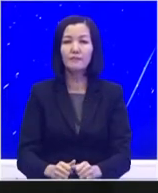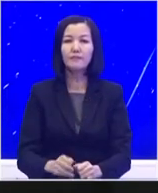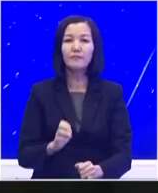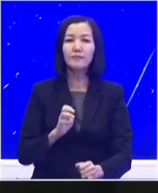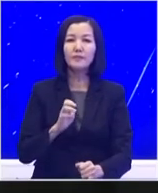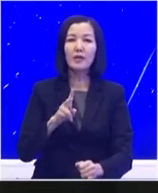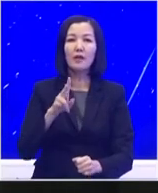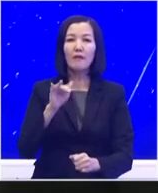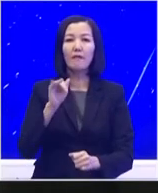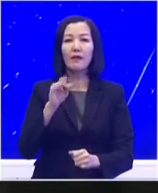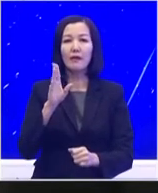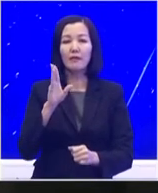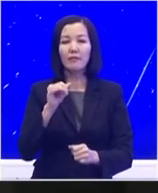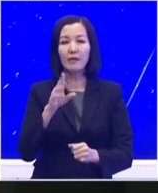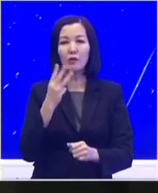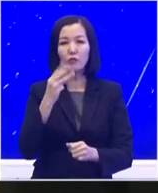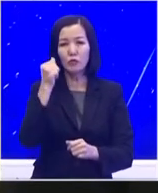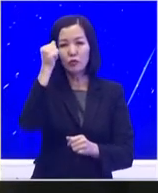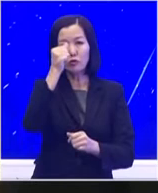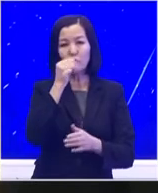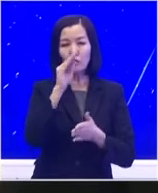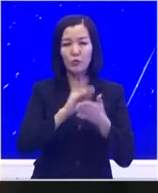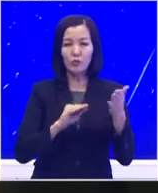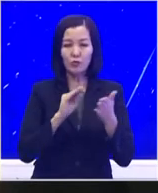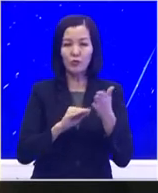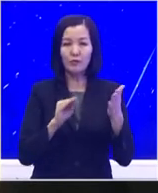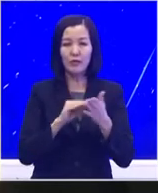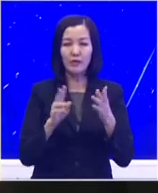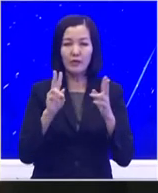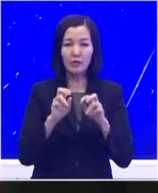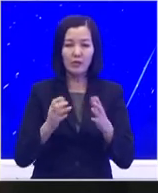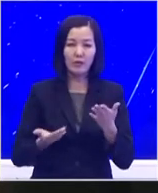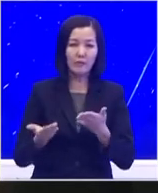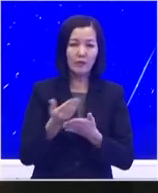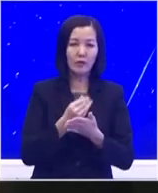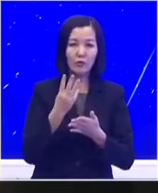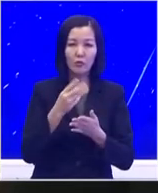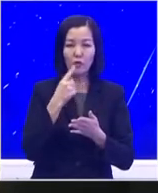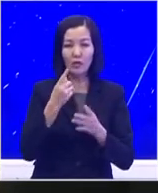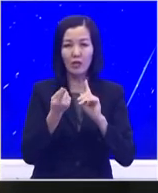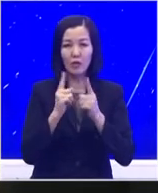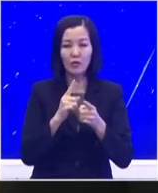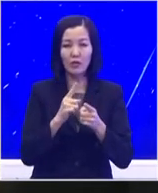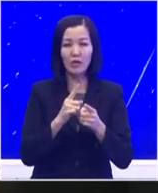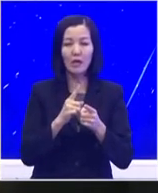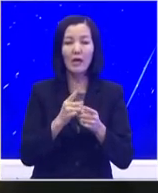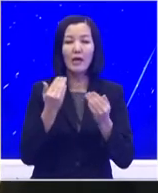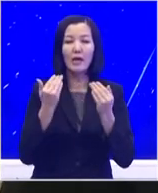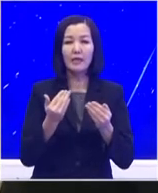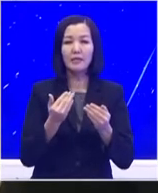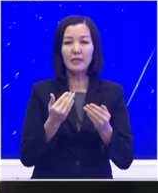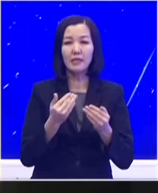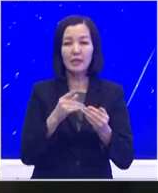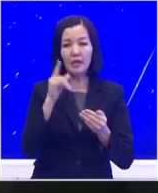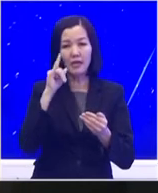Әл-Фарабиға тікелей байланысты біз 3 жыл бойы қолжазбаларын, еңбектерін жинадық. Оны 4 тілге аудардық. Түрік, ағылшын, қазақ және